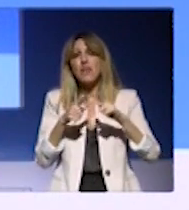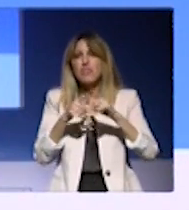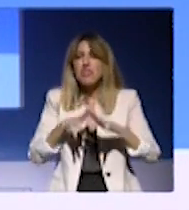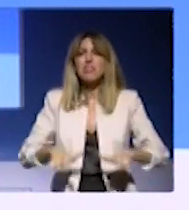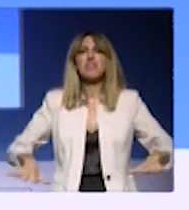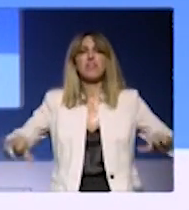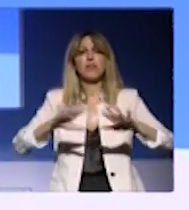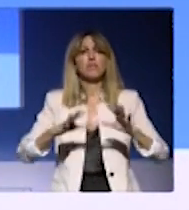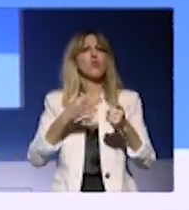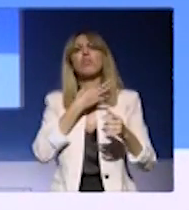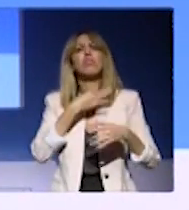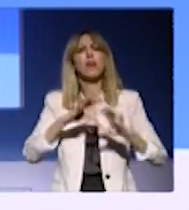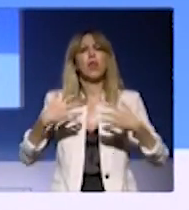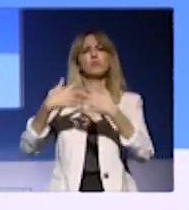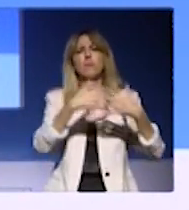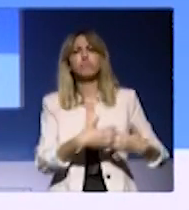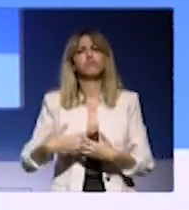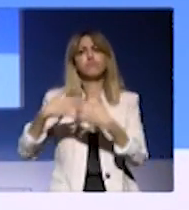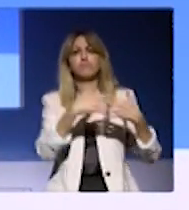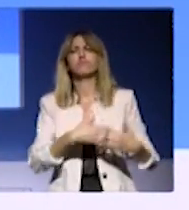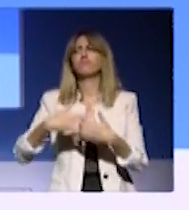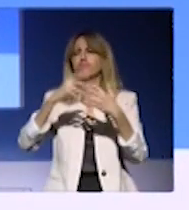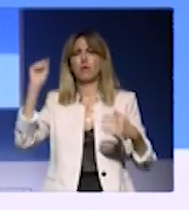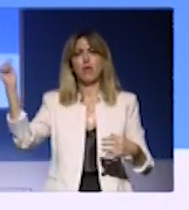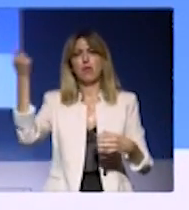Είτε μιλάμε, βέβαια, και για την προστασία της εξαιρετικά πλούσιας